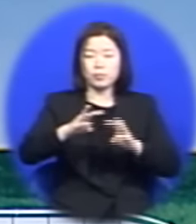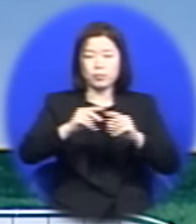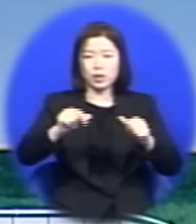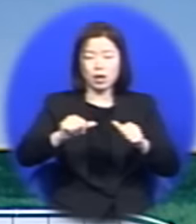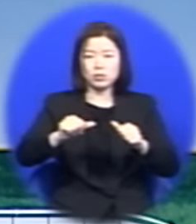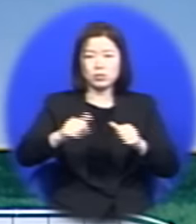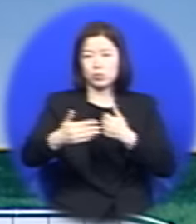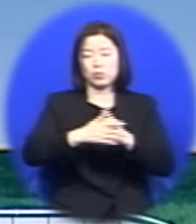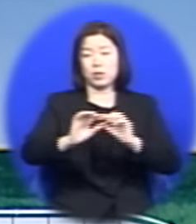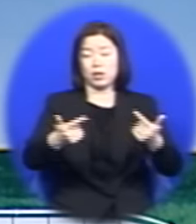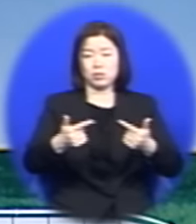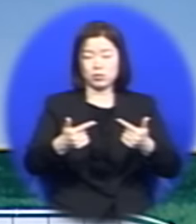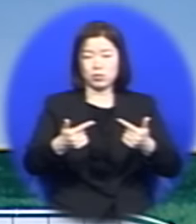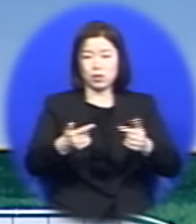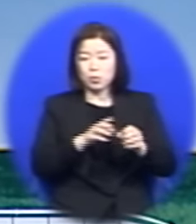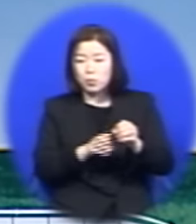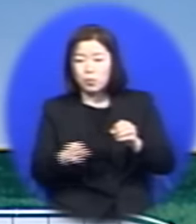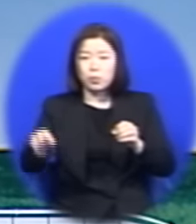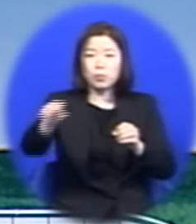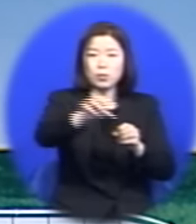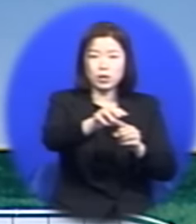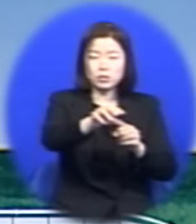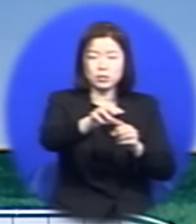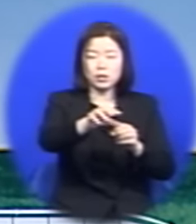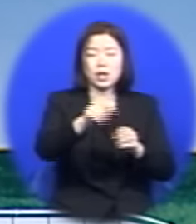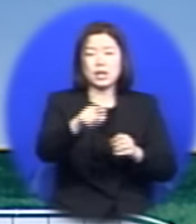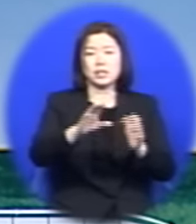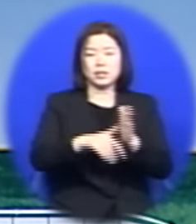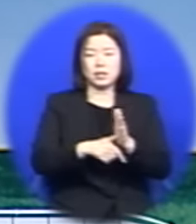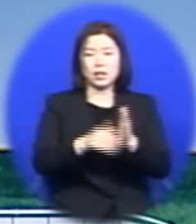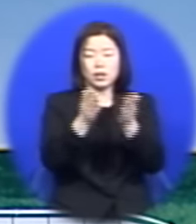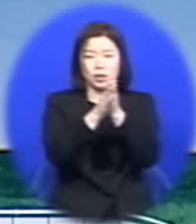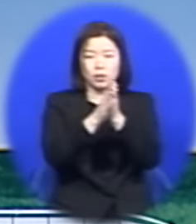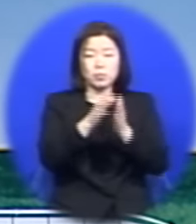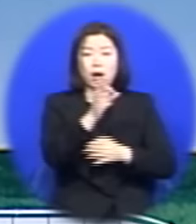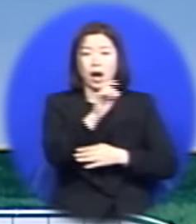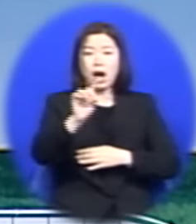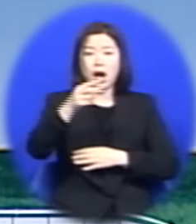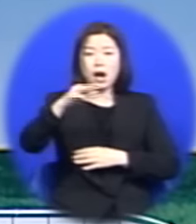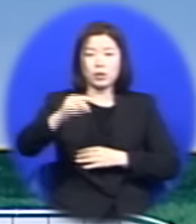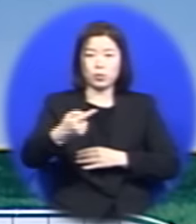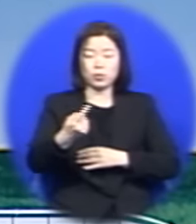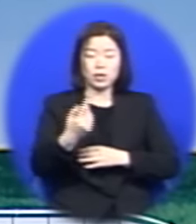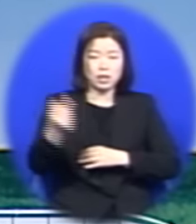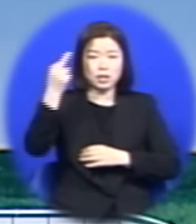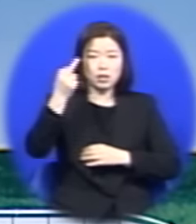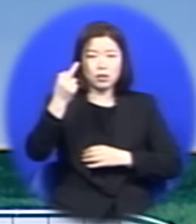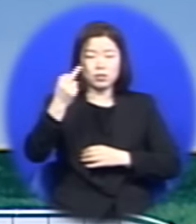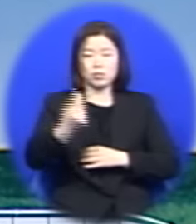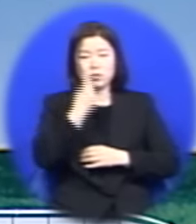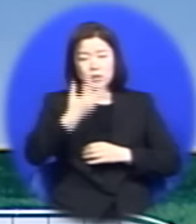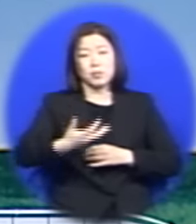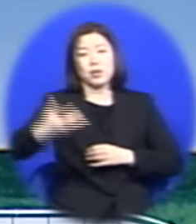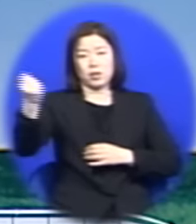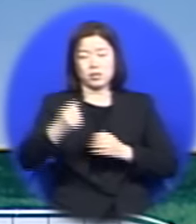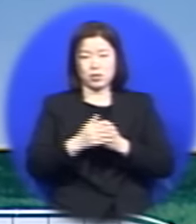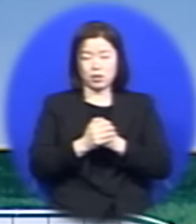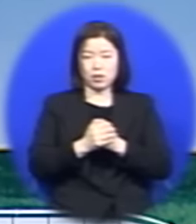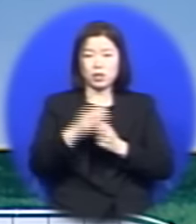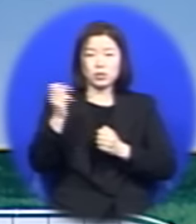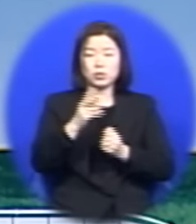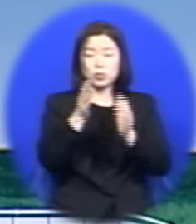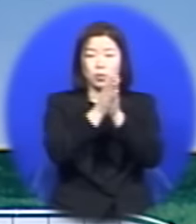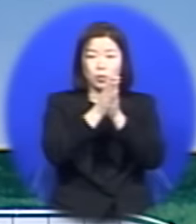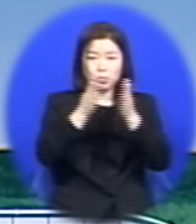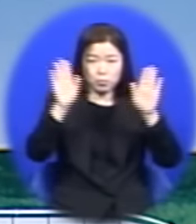아론을 거두세요. 그때 아론은 하나님 앞에서 생명이 거두어집니다. 그리고